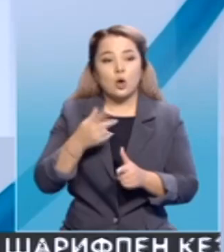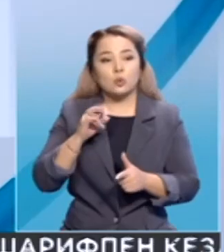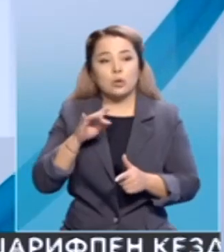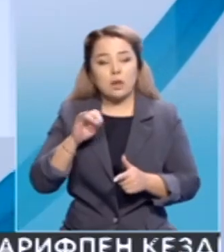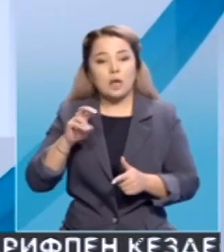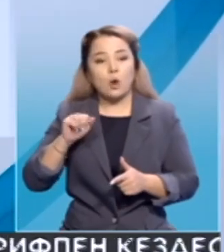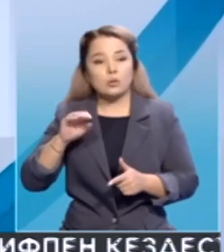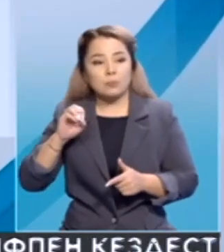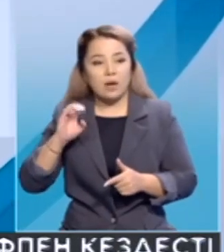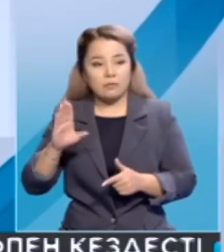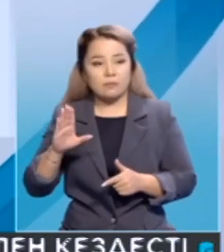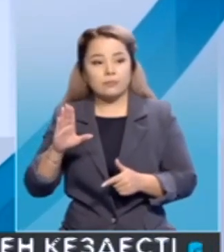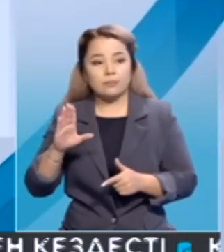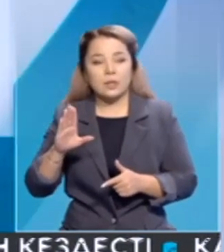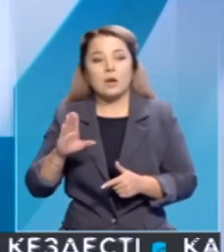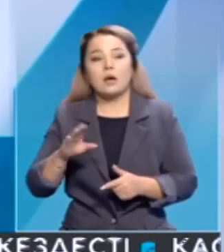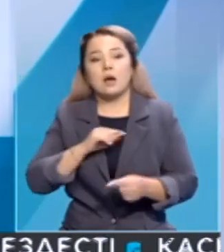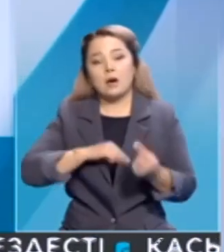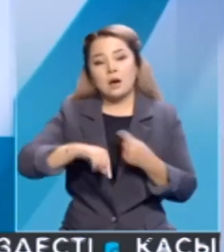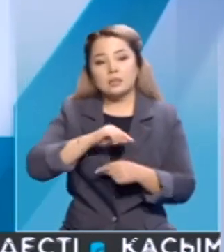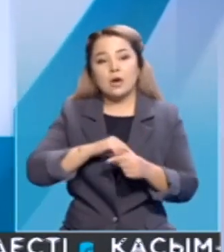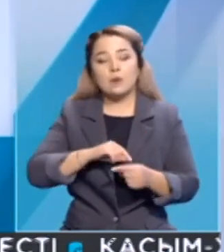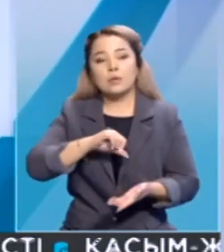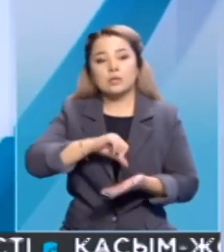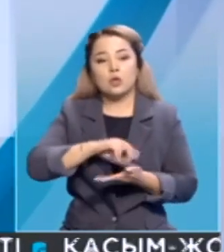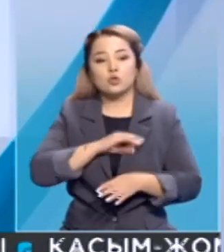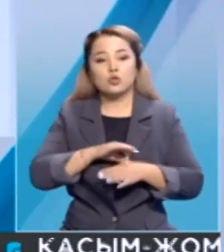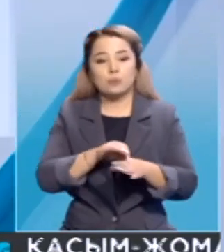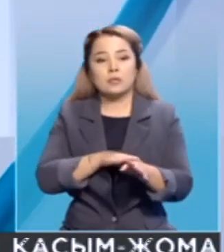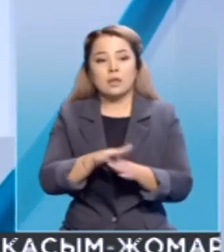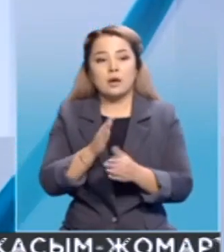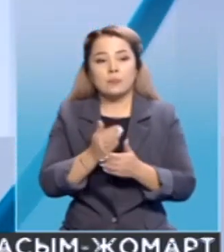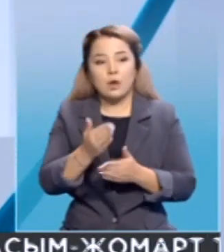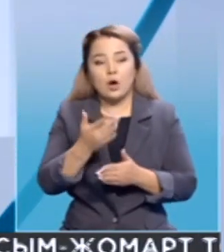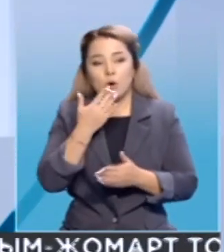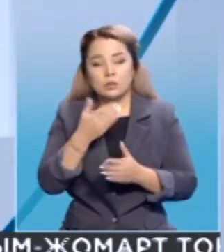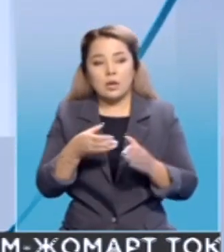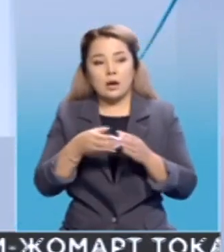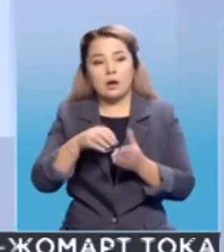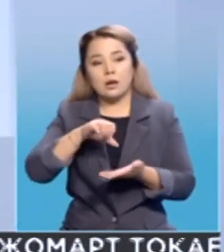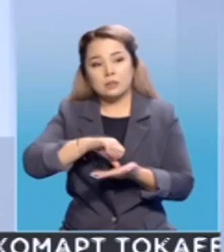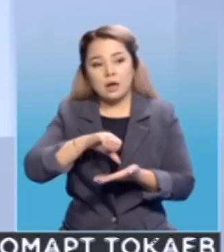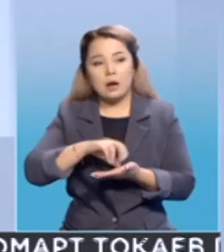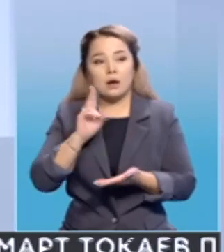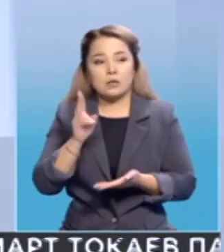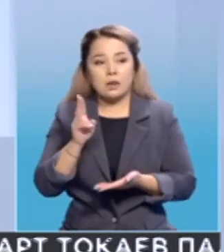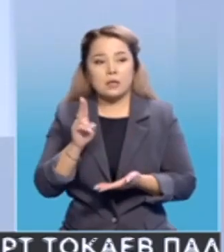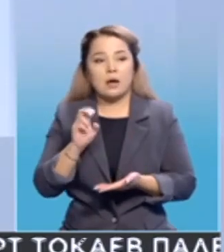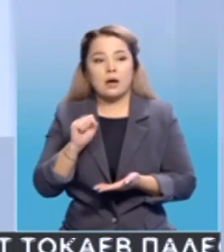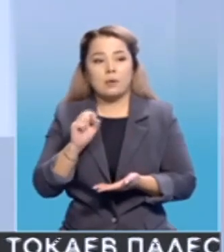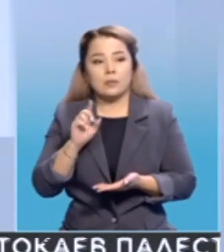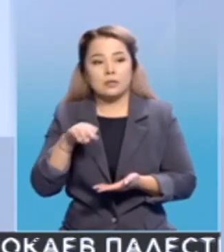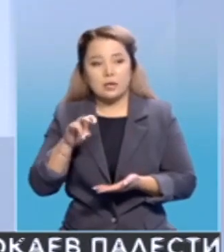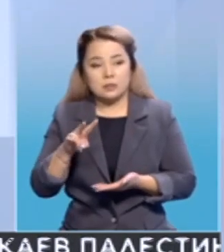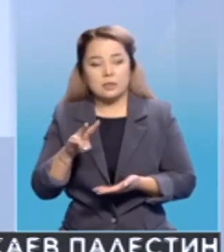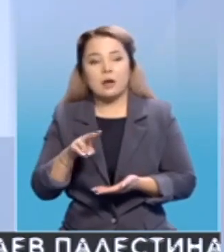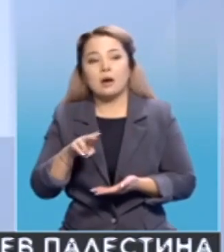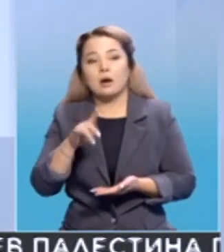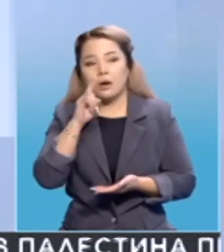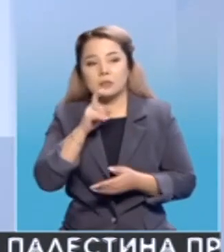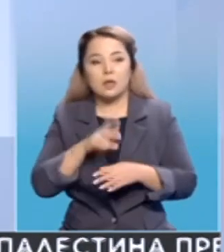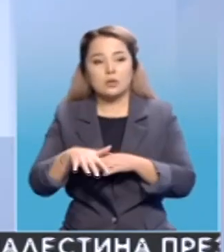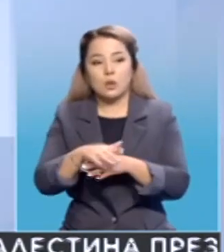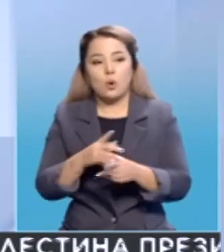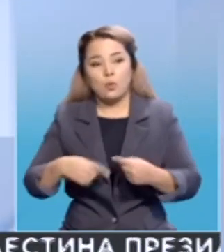Нұрлан Әуесбаев, кәсіби әлеуметтік жұмыскерлердің ұлттық альянсы атынан Қарақат Әбден, халық